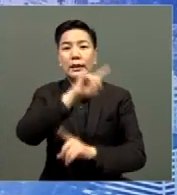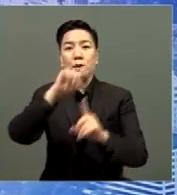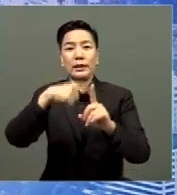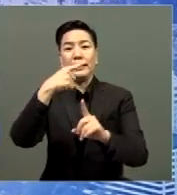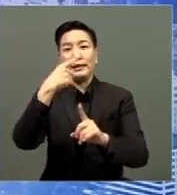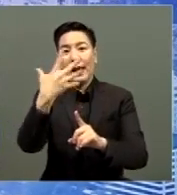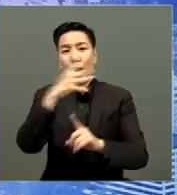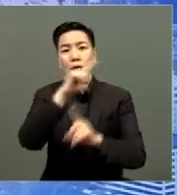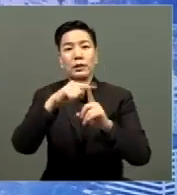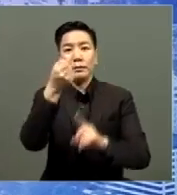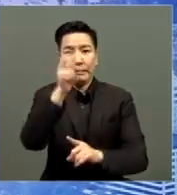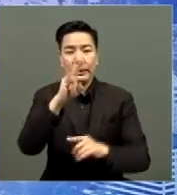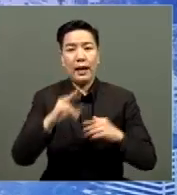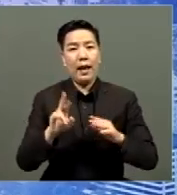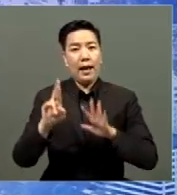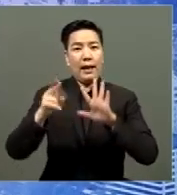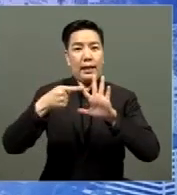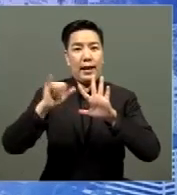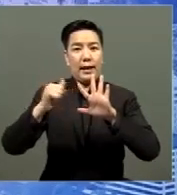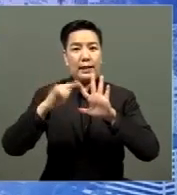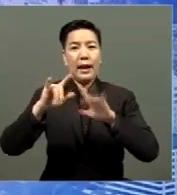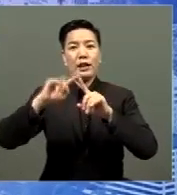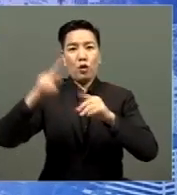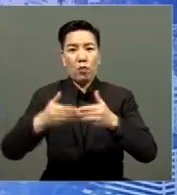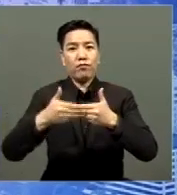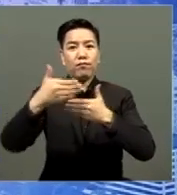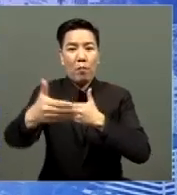วันข้างหน้าเราก็จะเข้าสู่มาตรการระยะ 2ได้เลี้ยง 2